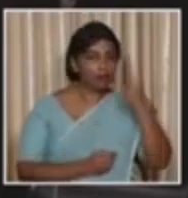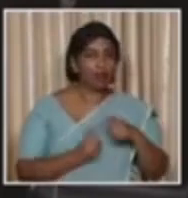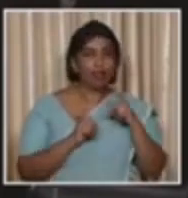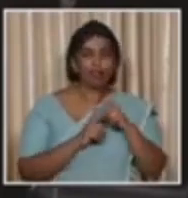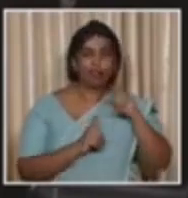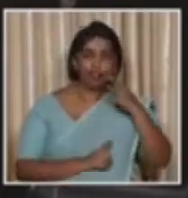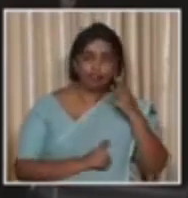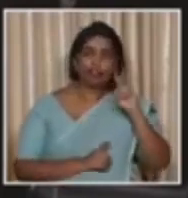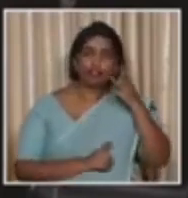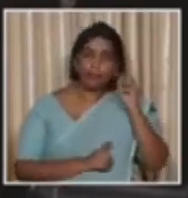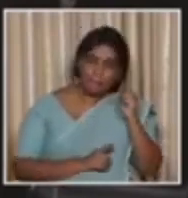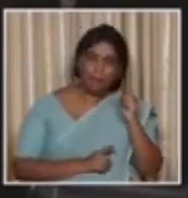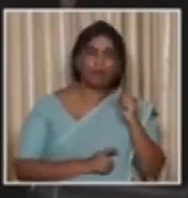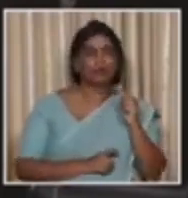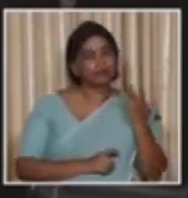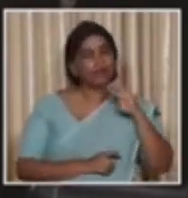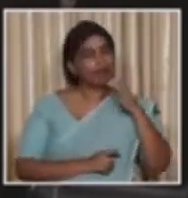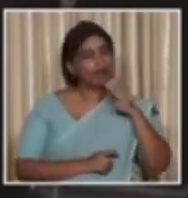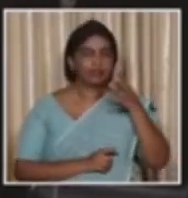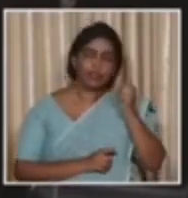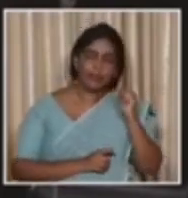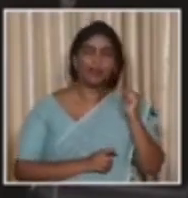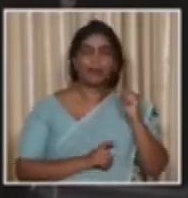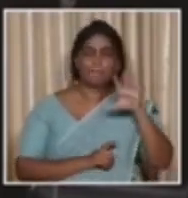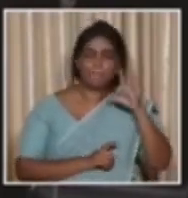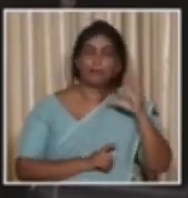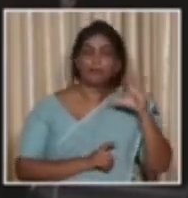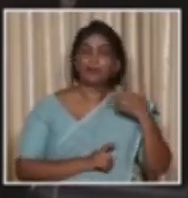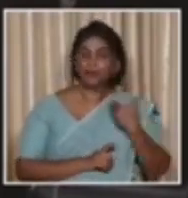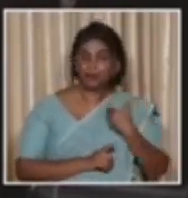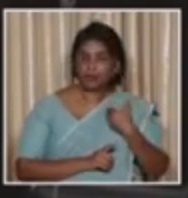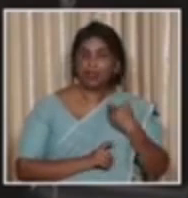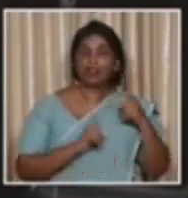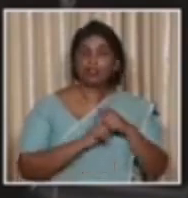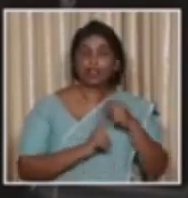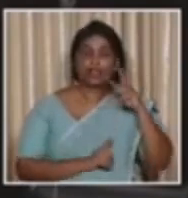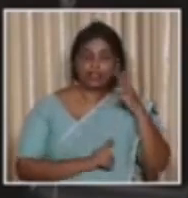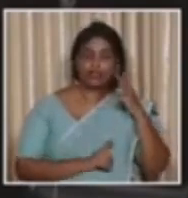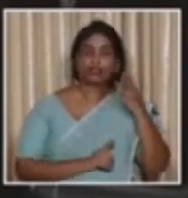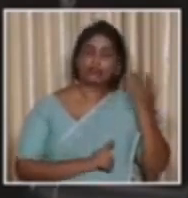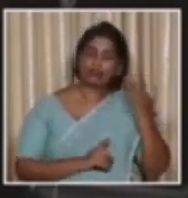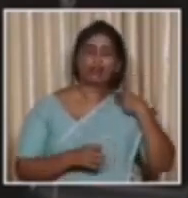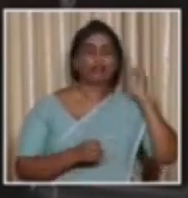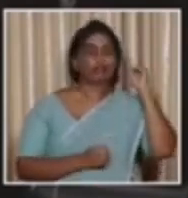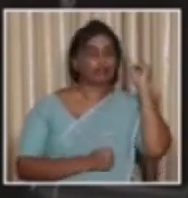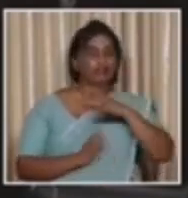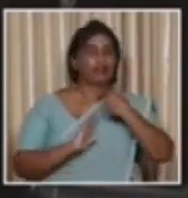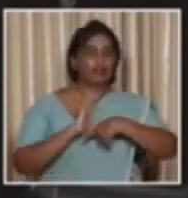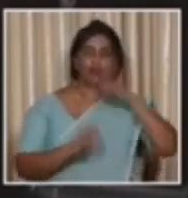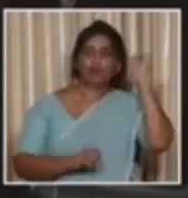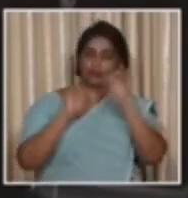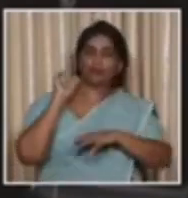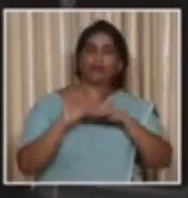300 ඩොලර් 350 එහෙම නැත්නම් 400 450 500 ඒකෙන් ඩොලර් 2-300 ගානේ හරි ලංකාවට